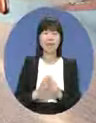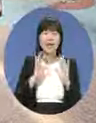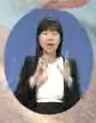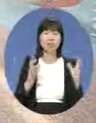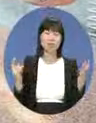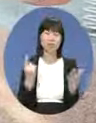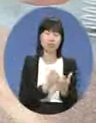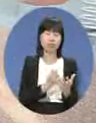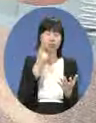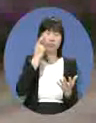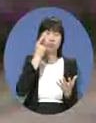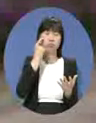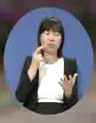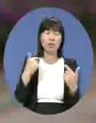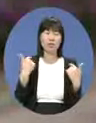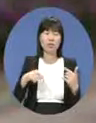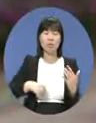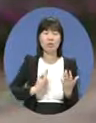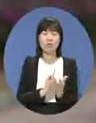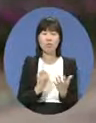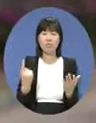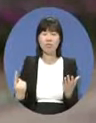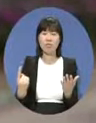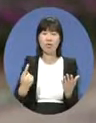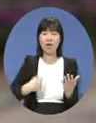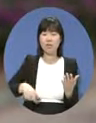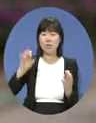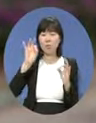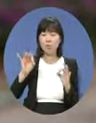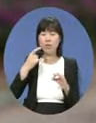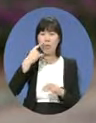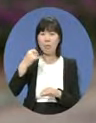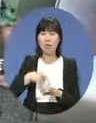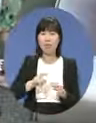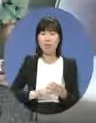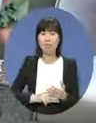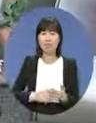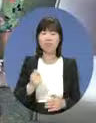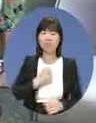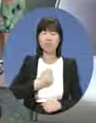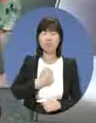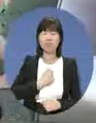아이들 무리에 끼지 못하고 늘 혼자 노는 아이를 보는 엄마의 마음은 답답합니다.